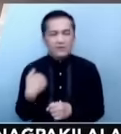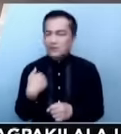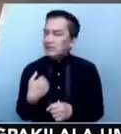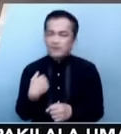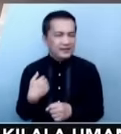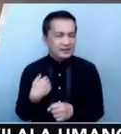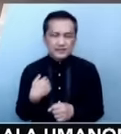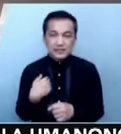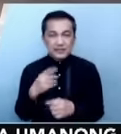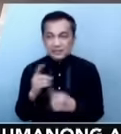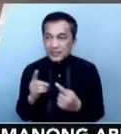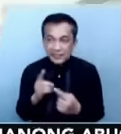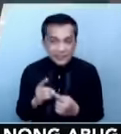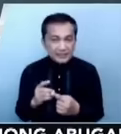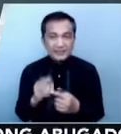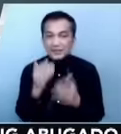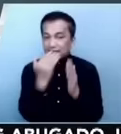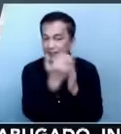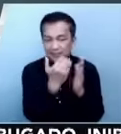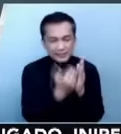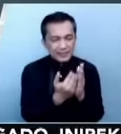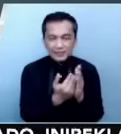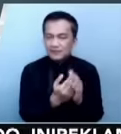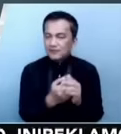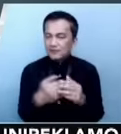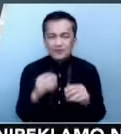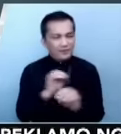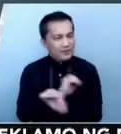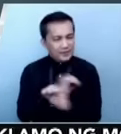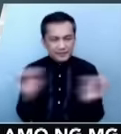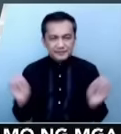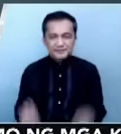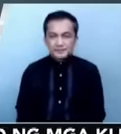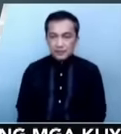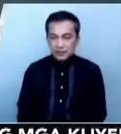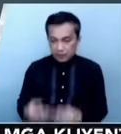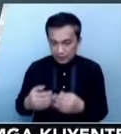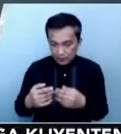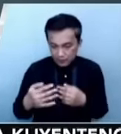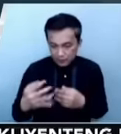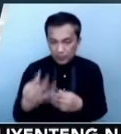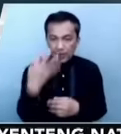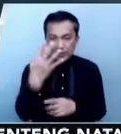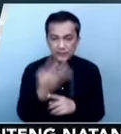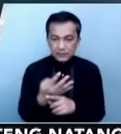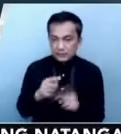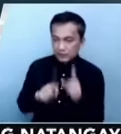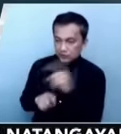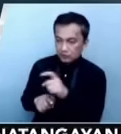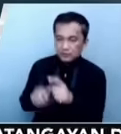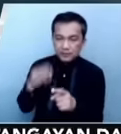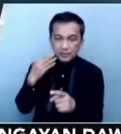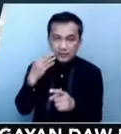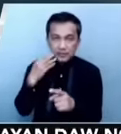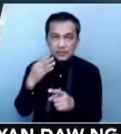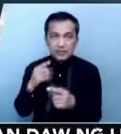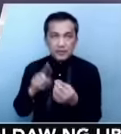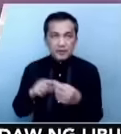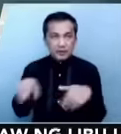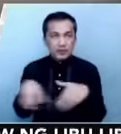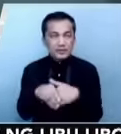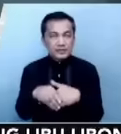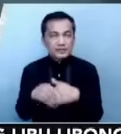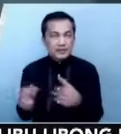pang details, nothing yet. Matapos ang apat na buwan, tinanong ulit namin si Bea tungkol sa wedding plans nila ni